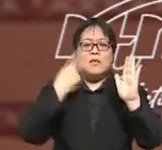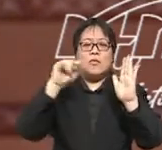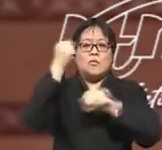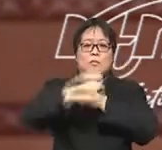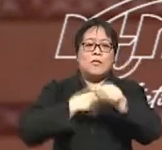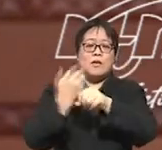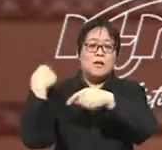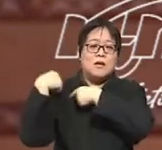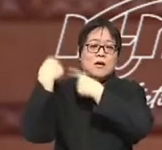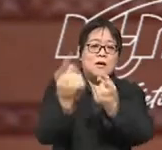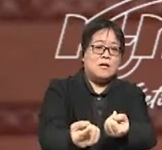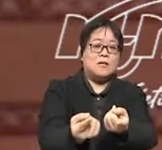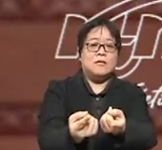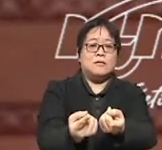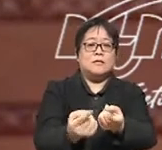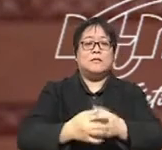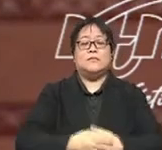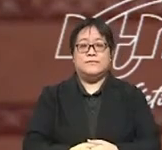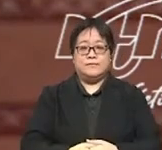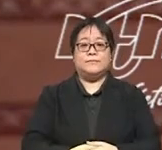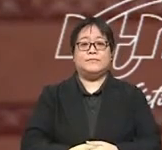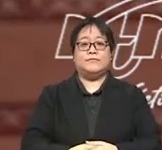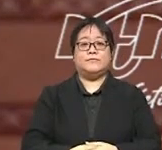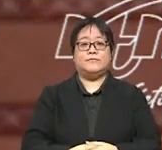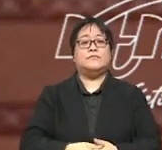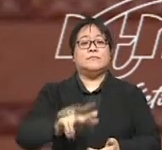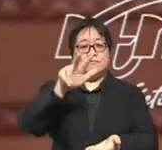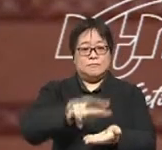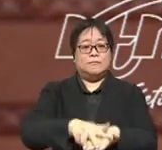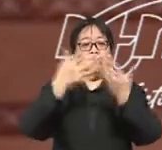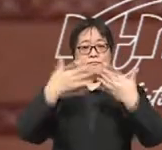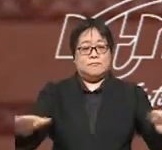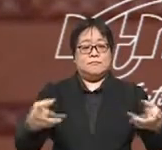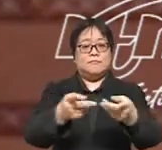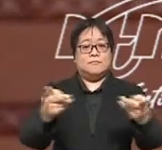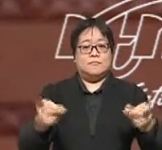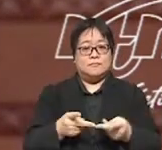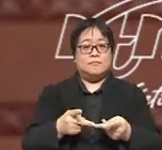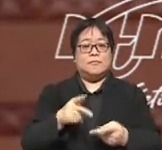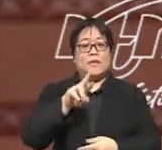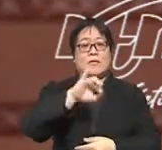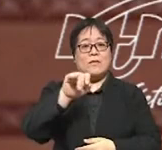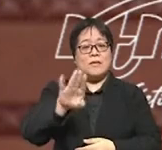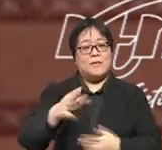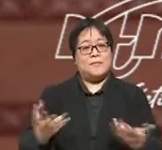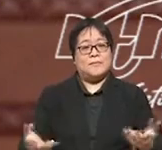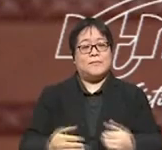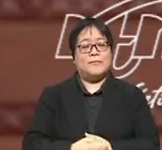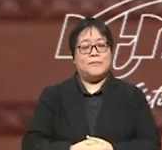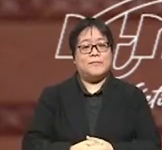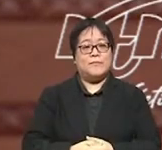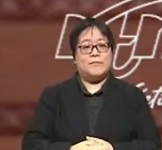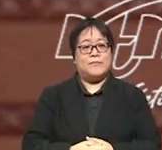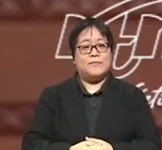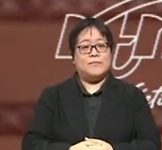semut tahu yang lepas-lepas hanya di dieu di menedit Irak sebagai kawasan zopfan sepeda 2009 jadi